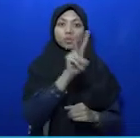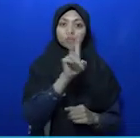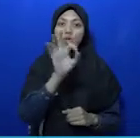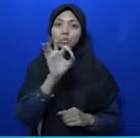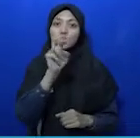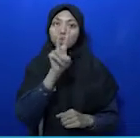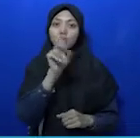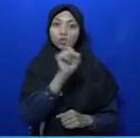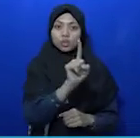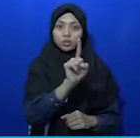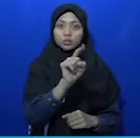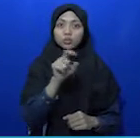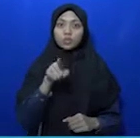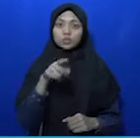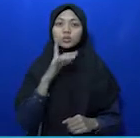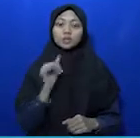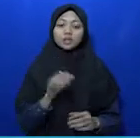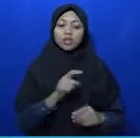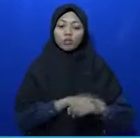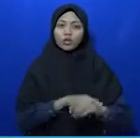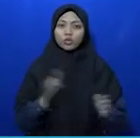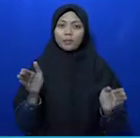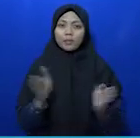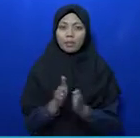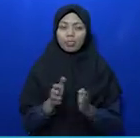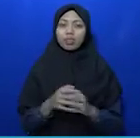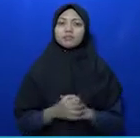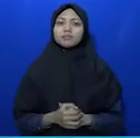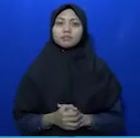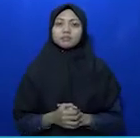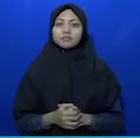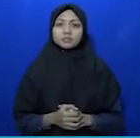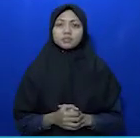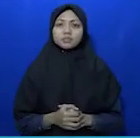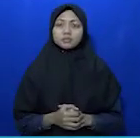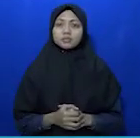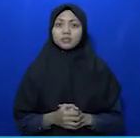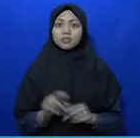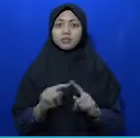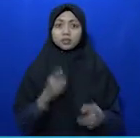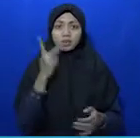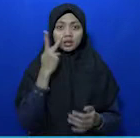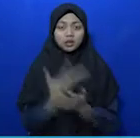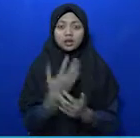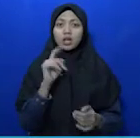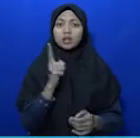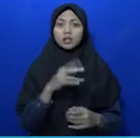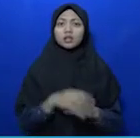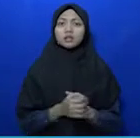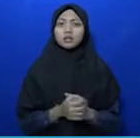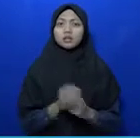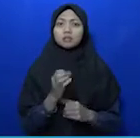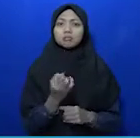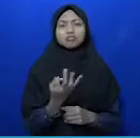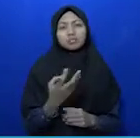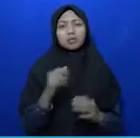berdapat demikian gitu ya. Saya tunggu 2021 dan diambil kemudian jadi milik kita. Nah ternyata ada beberapa